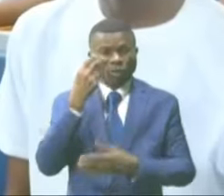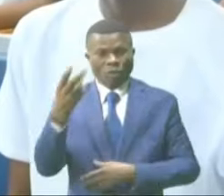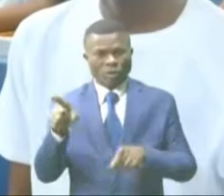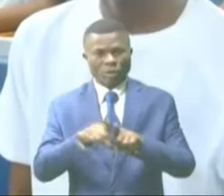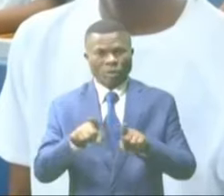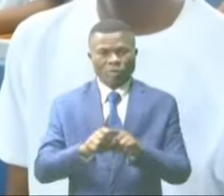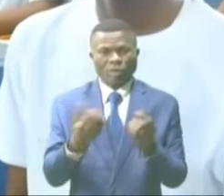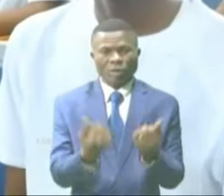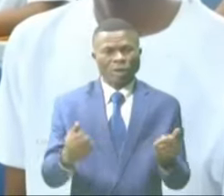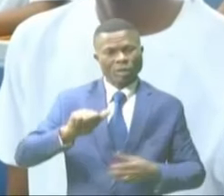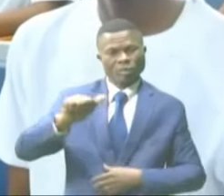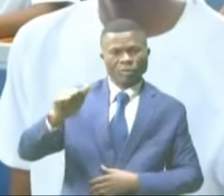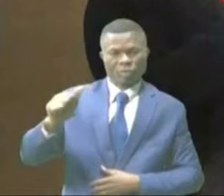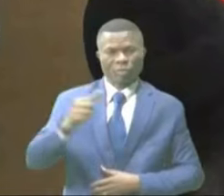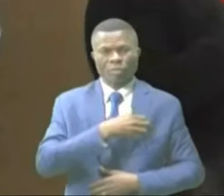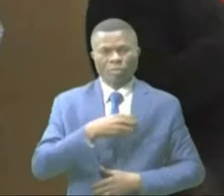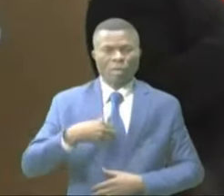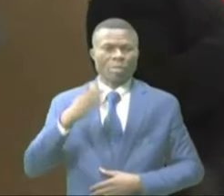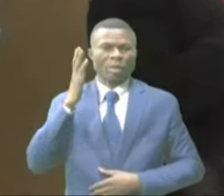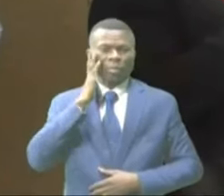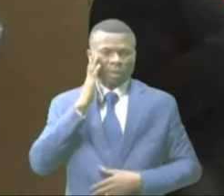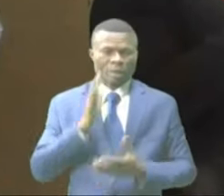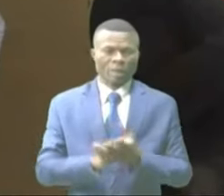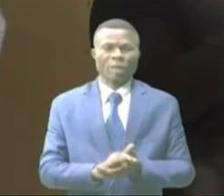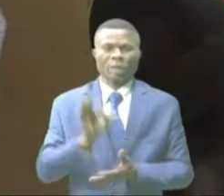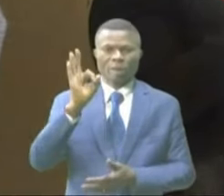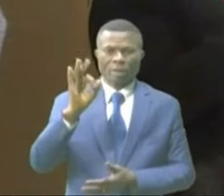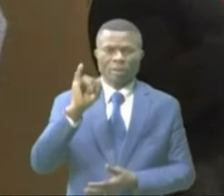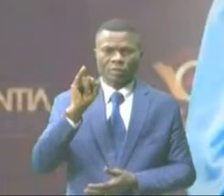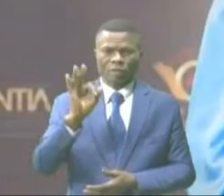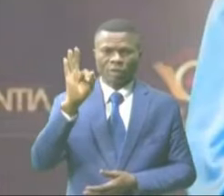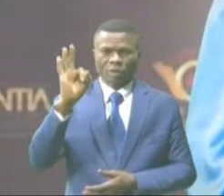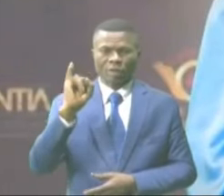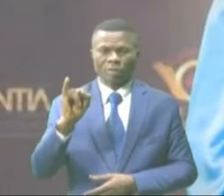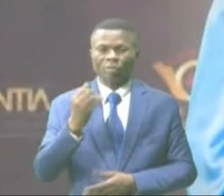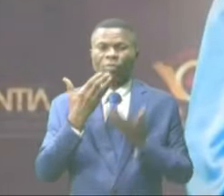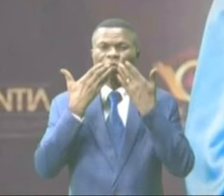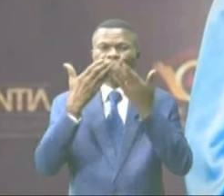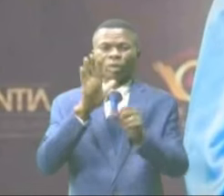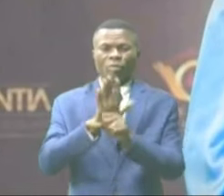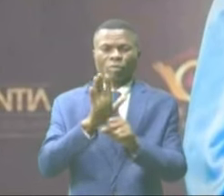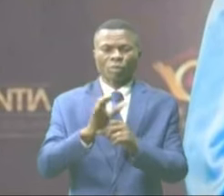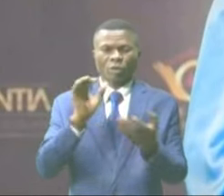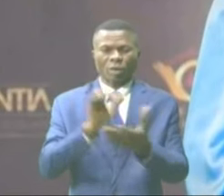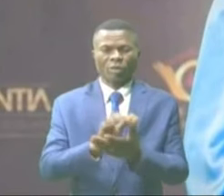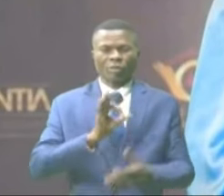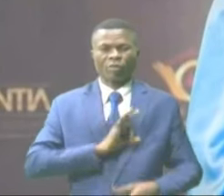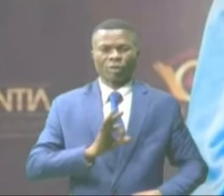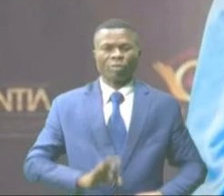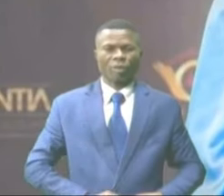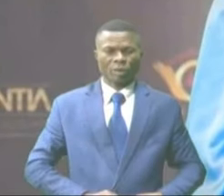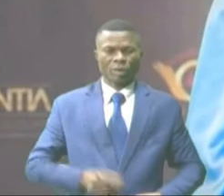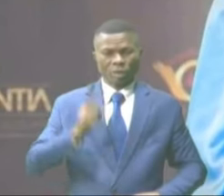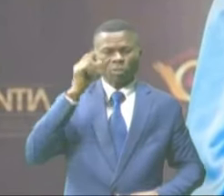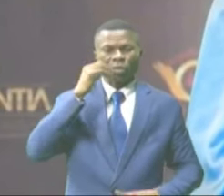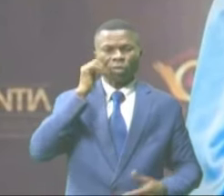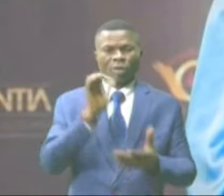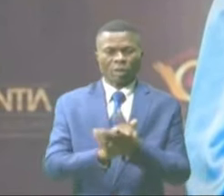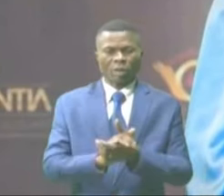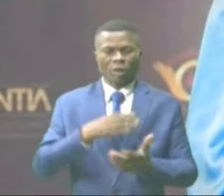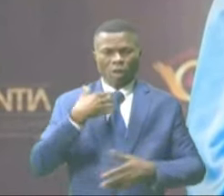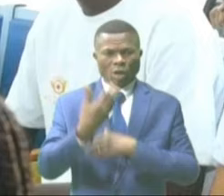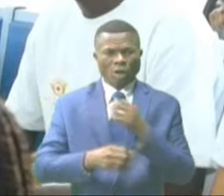ses propres enfants, Marie-Thérèse Masuka Saini a vivement remercié la très distinguée première dame Denise Nyakiru Tshisekedi pour les